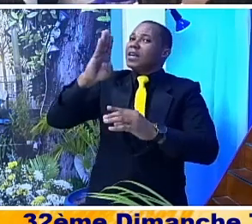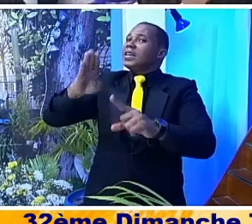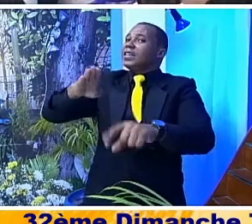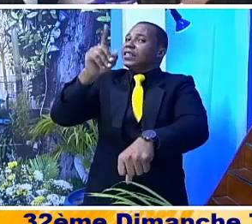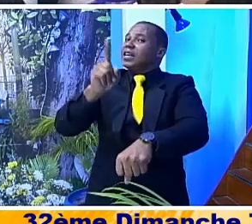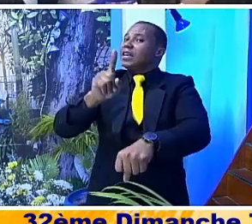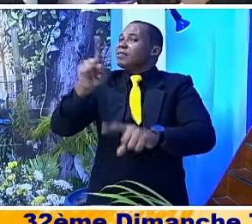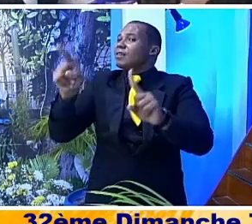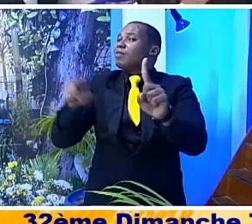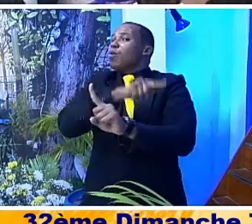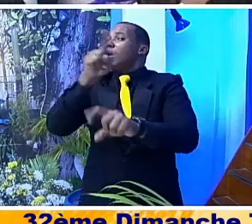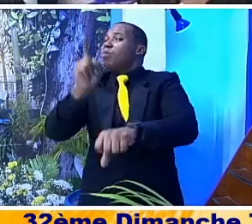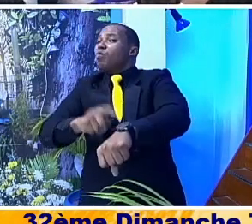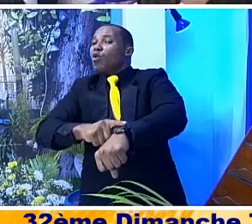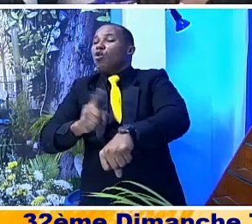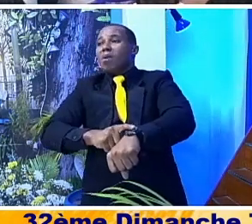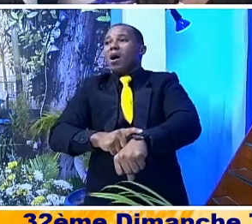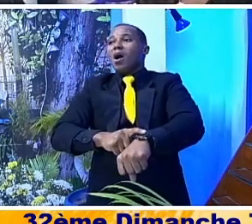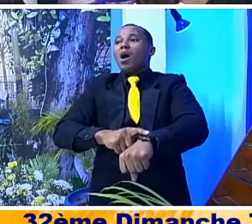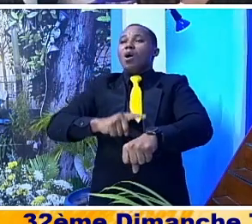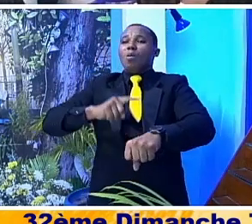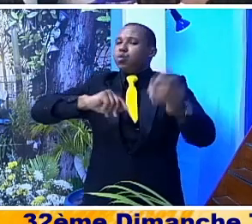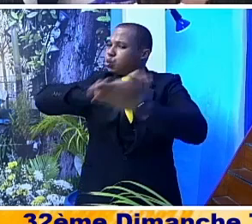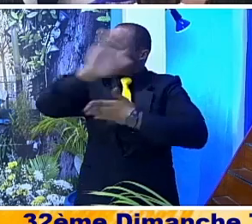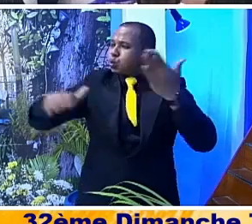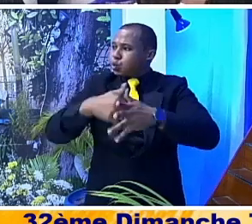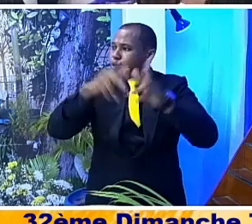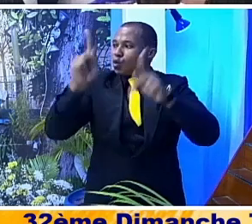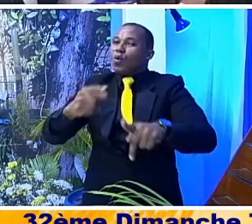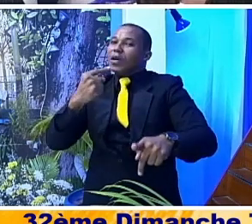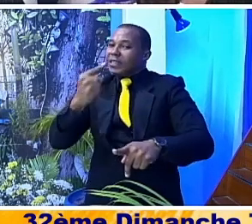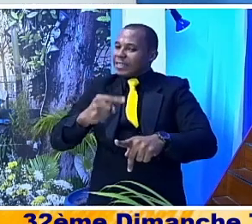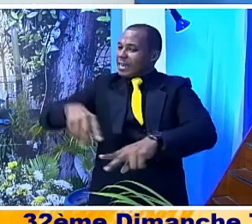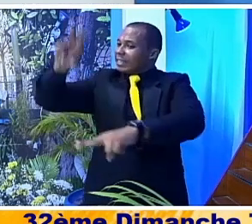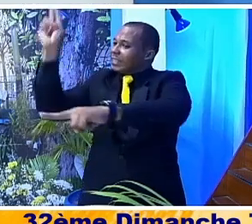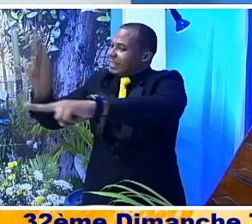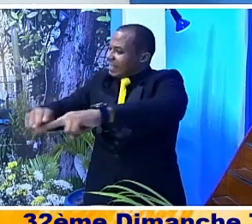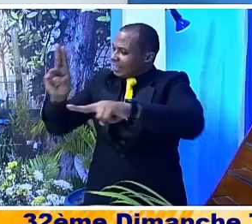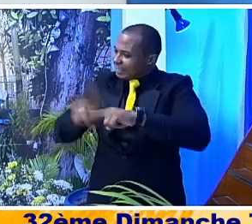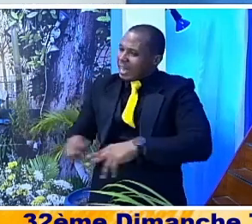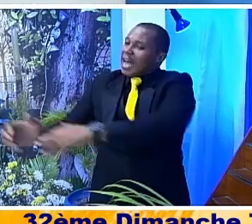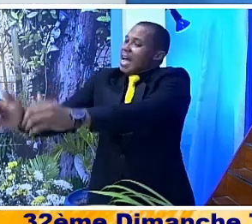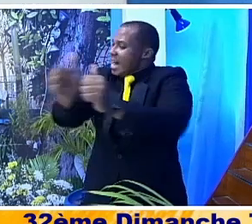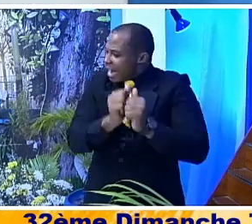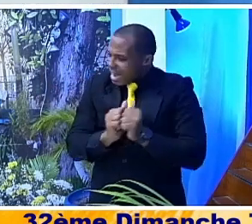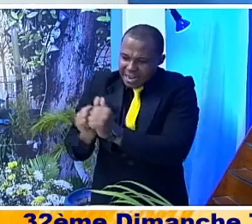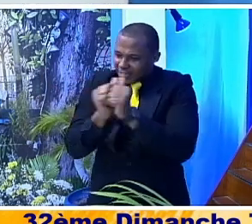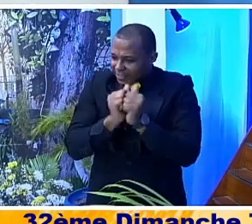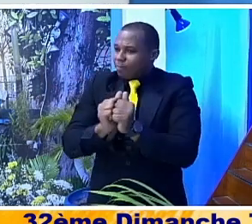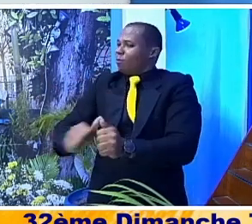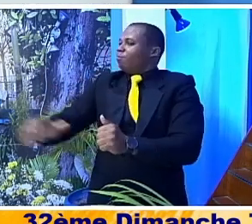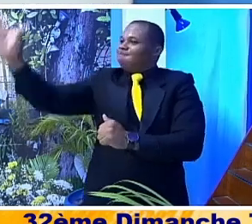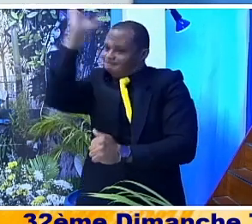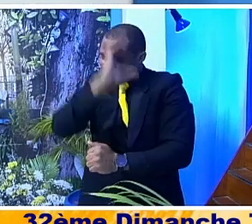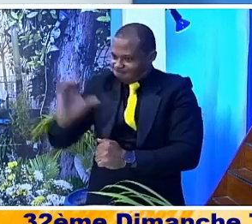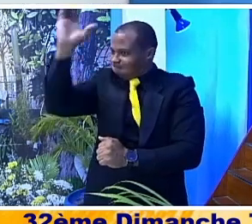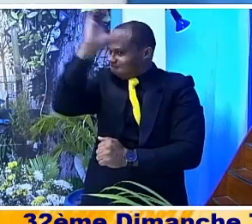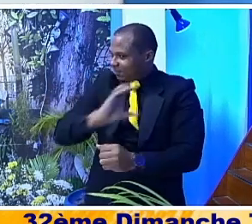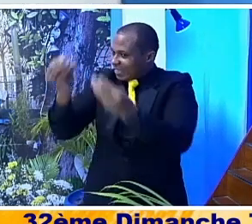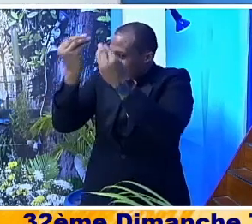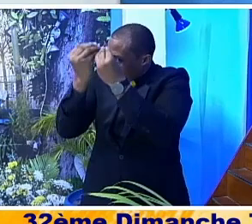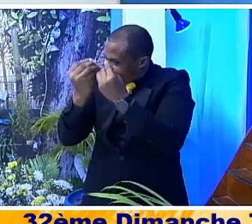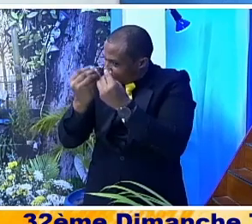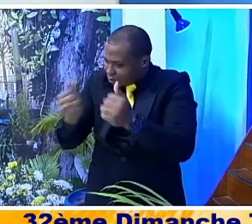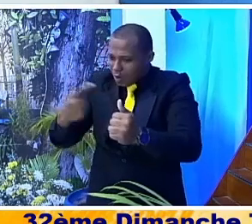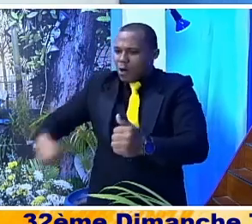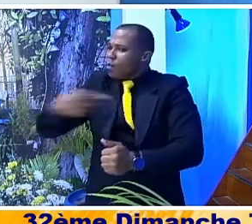mes amis, Jean Bagay là et là, on nous chita ensemble. Pour le chercher ensemble, nous pas besoin ni blanc, ni ambassadeur, ni chargé